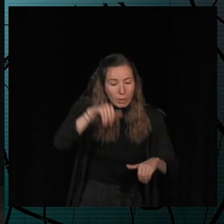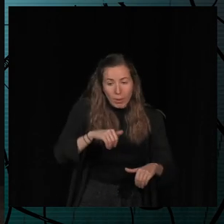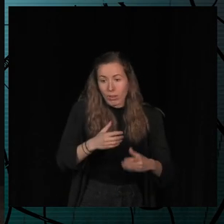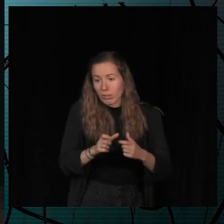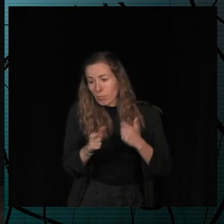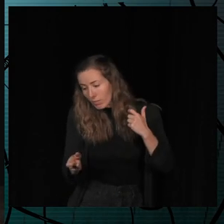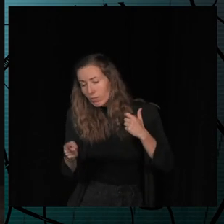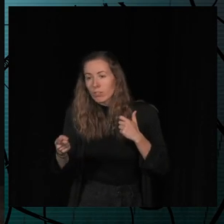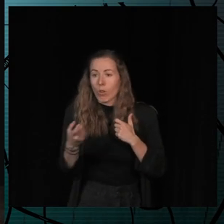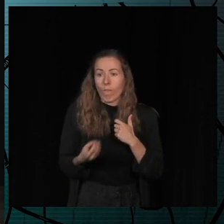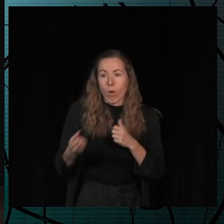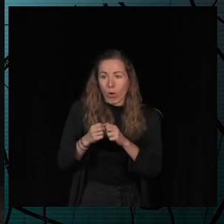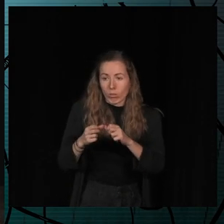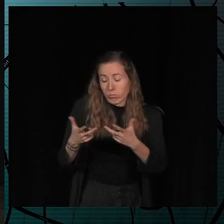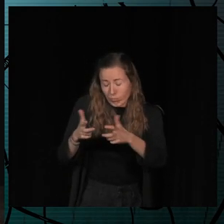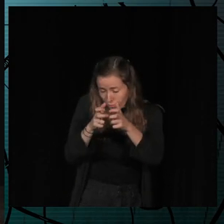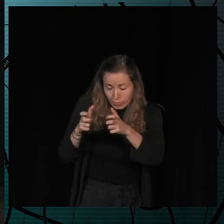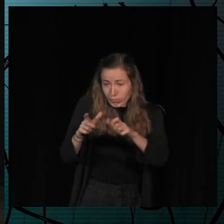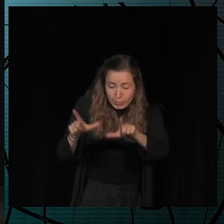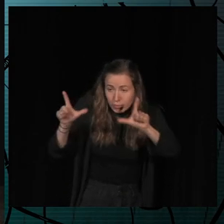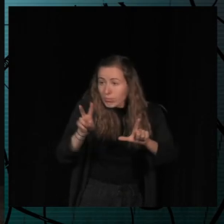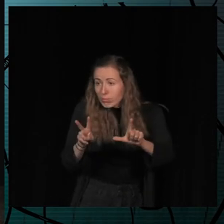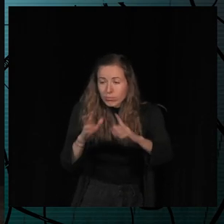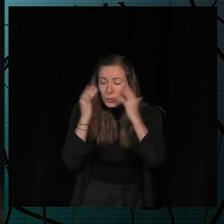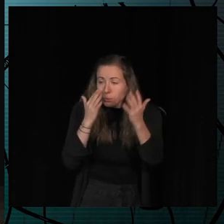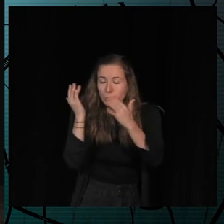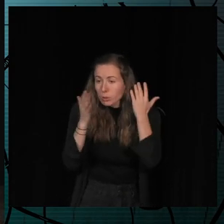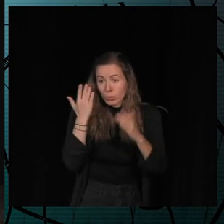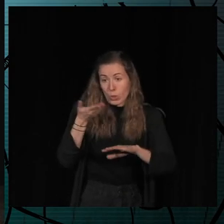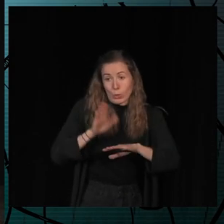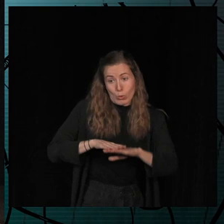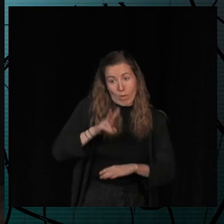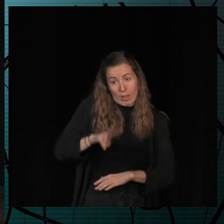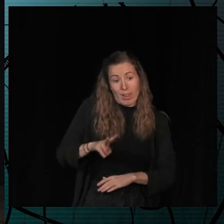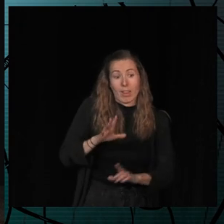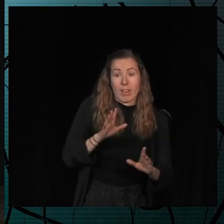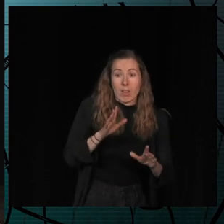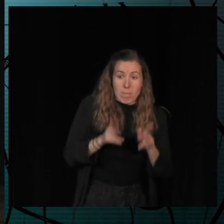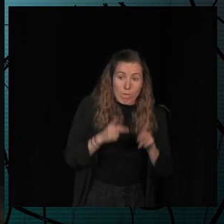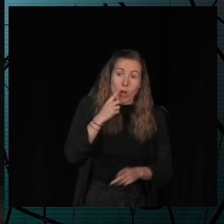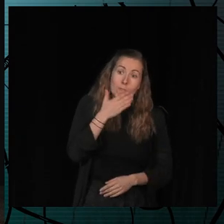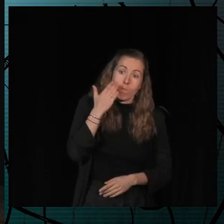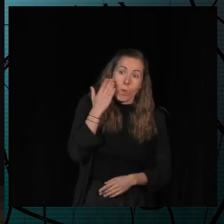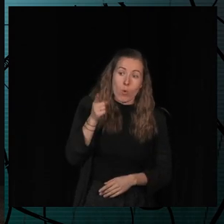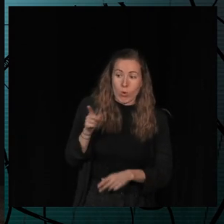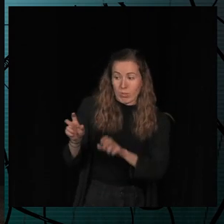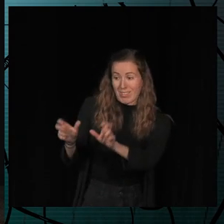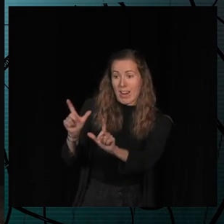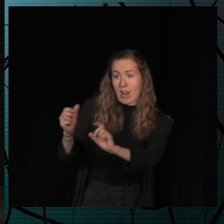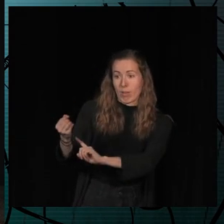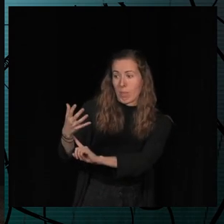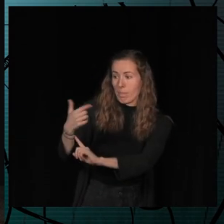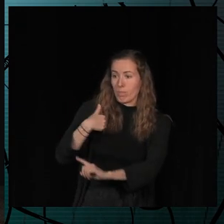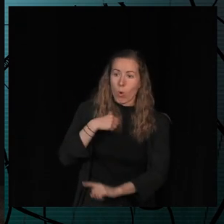montré qu'évidemment heureusement paradoxalement que la télé était allumée pour allumer quelque part et laisser